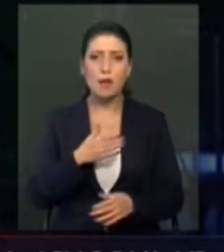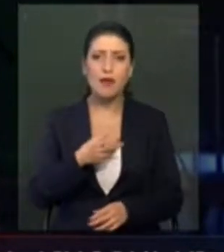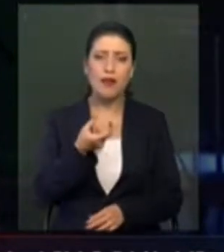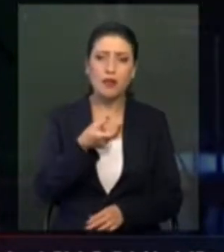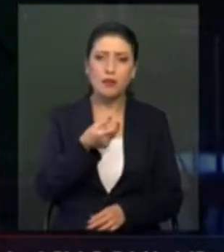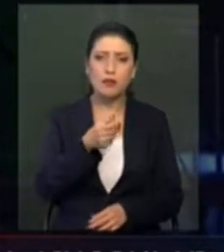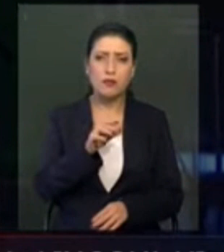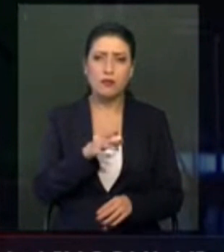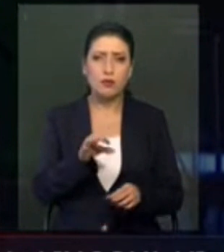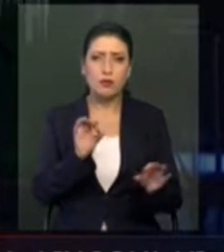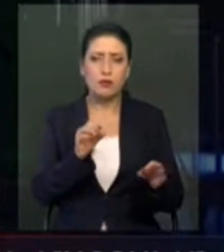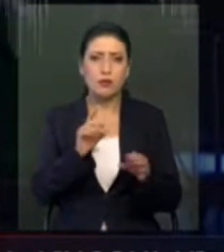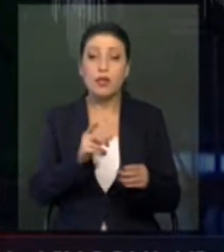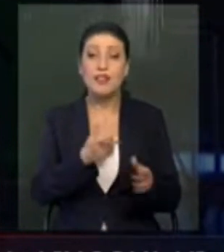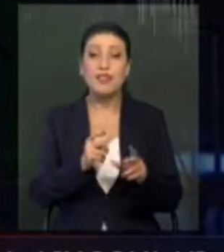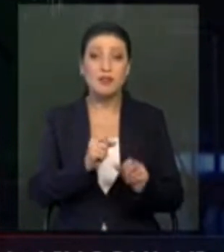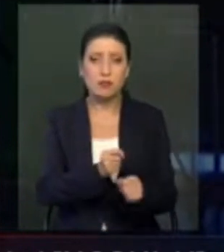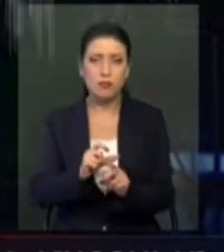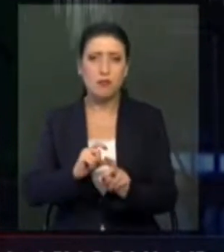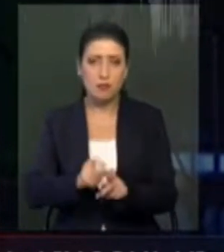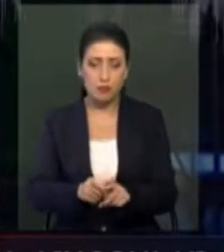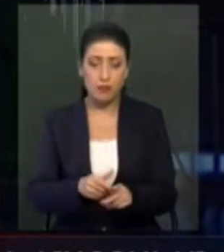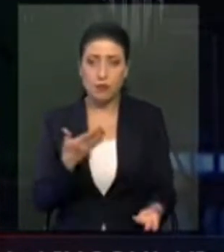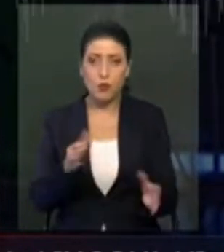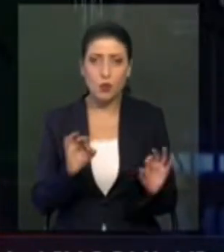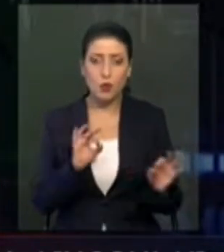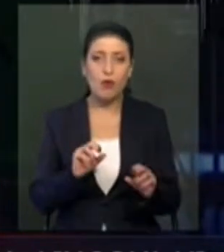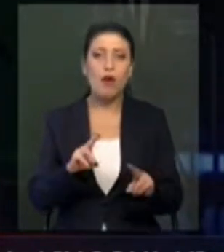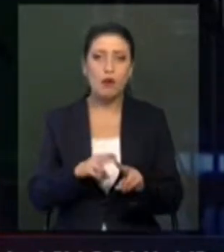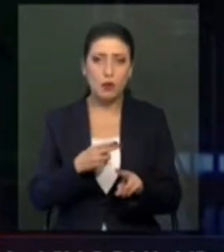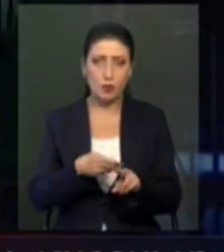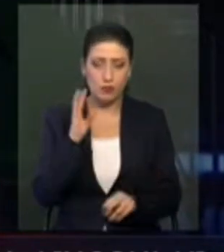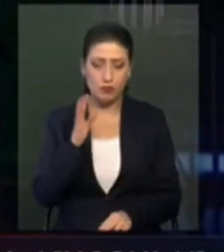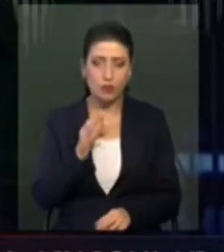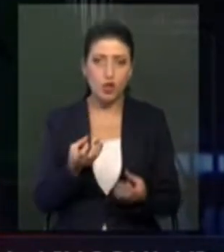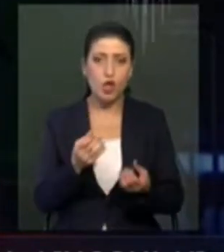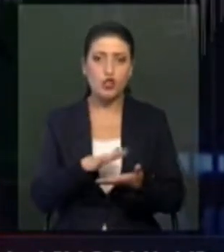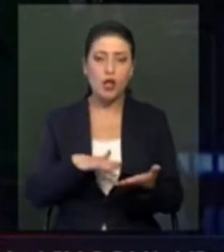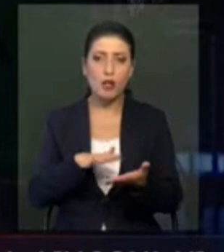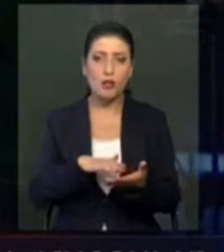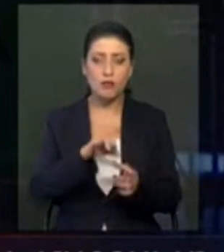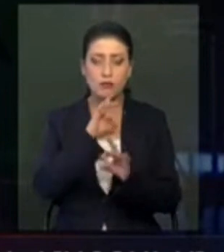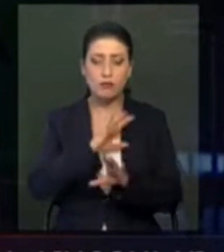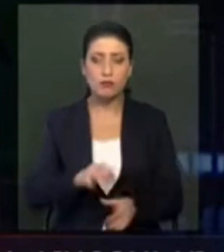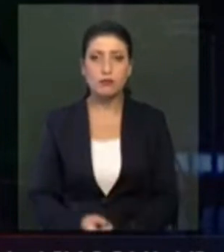ասեմ, նորմալ է։ Դրա համար մտածում ենք, որ կարող է կանխեն, էլի, շարունակություն չստանա։